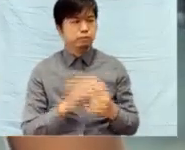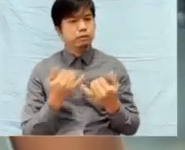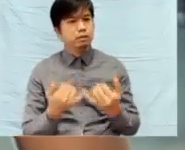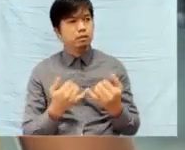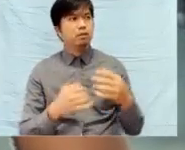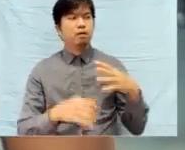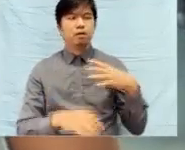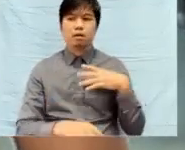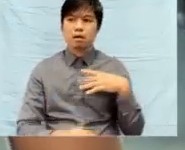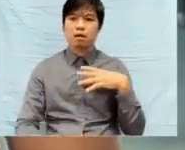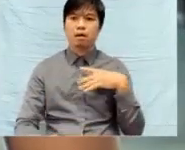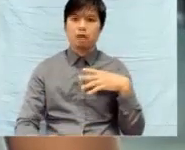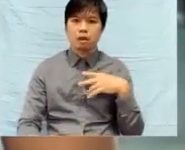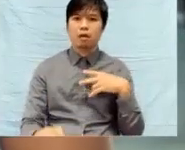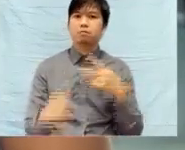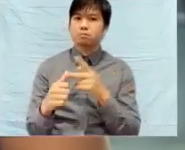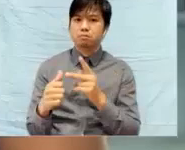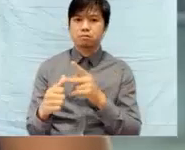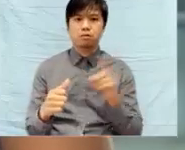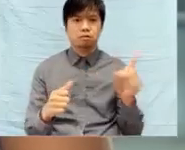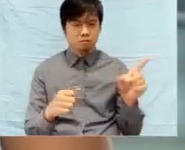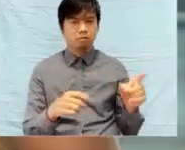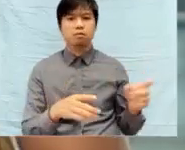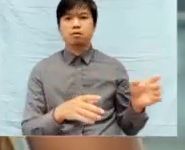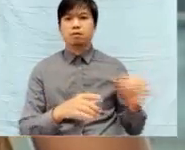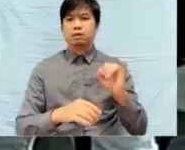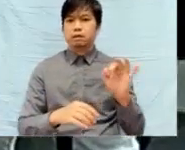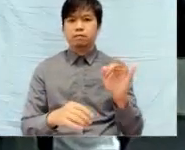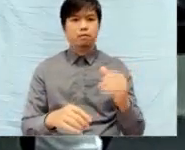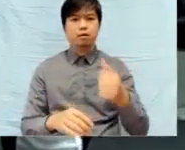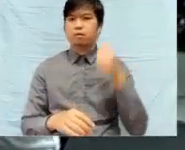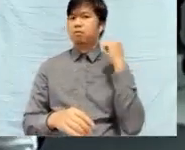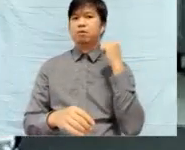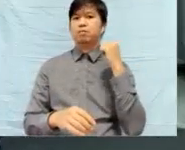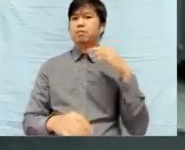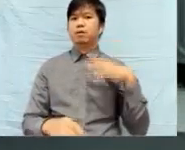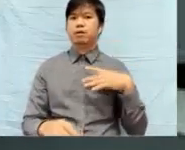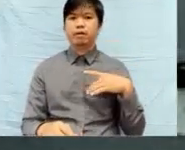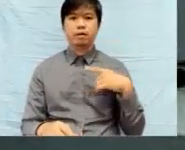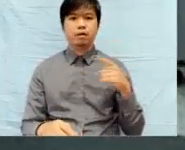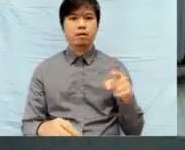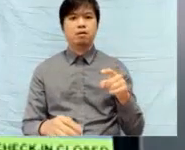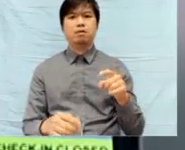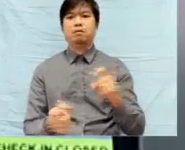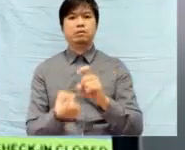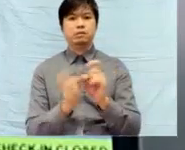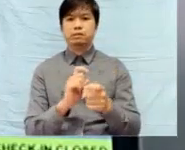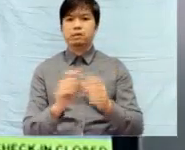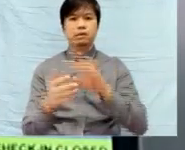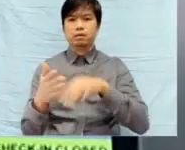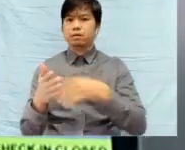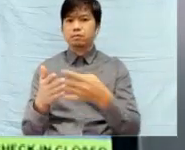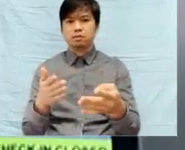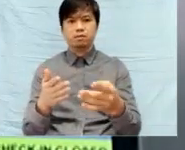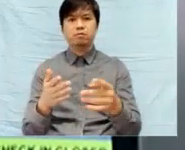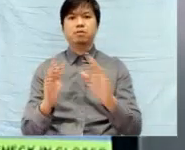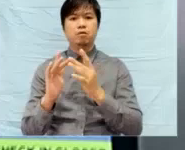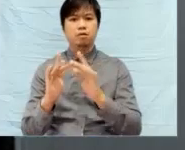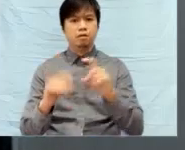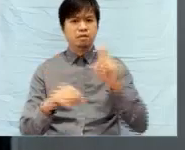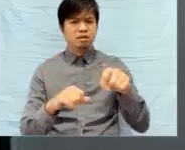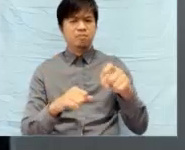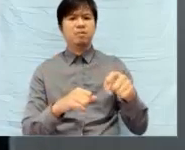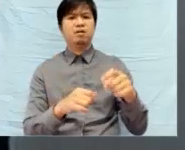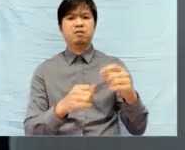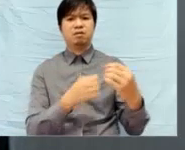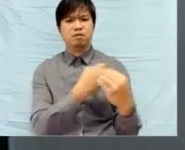po yung prioritize doon. So kapag ayaw mo naman mag-antay, mag-bubuk ka po through online. Dapat in-inform po nila kami through email, maaga